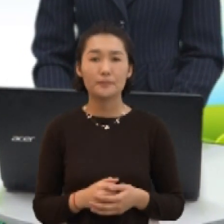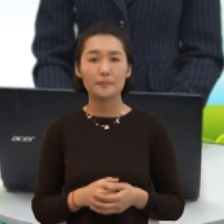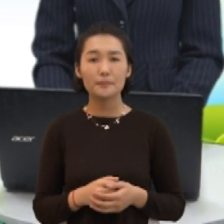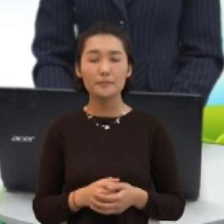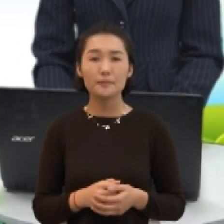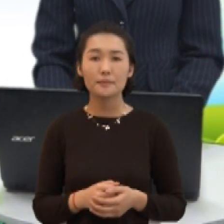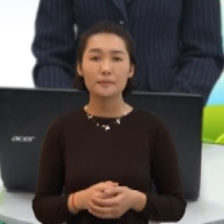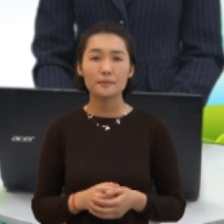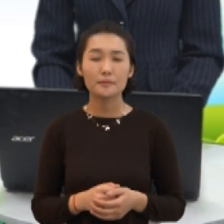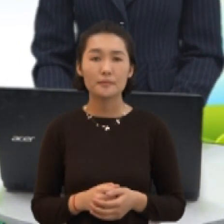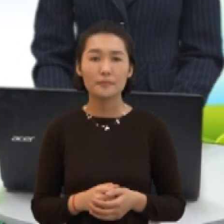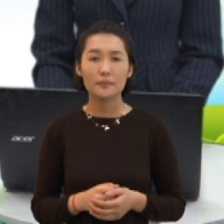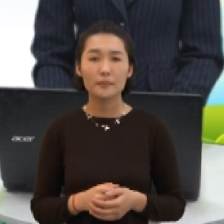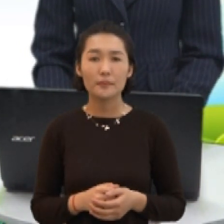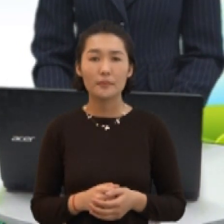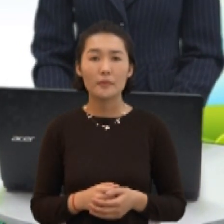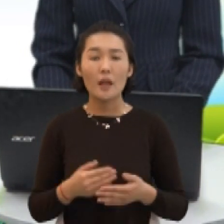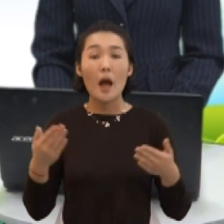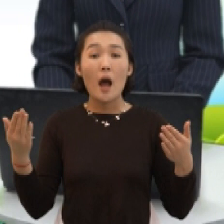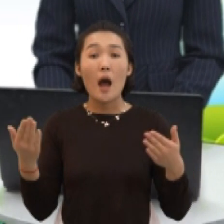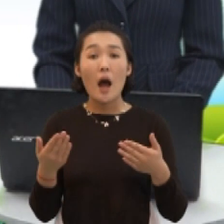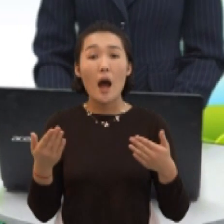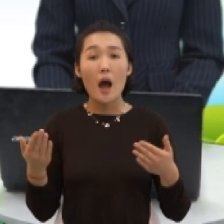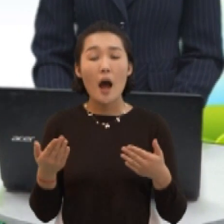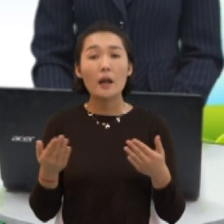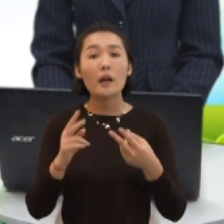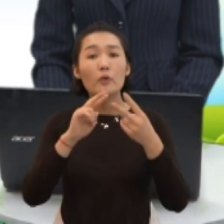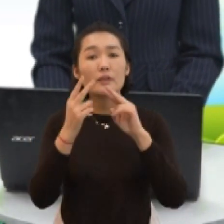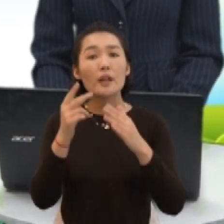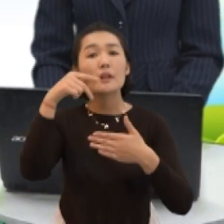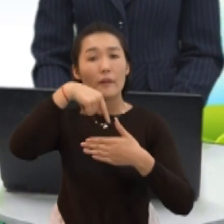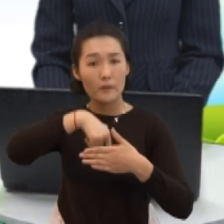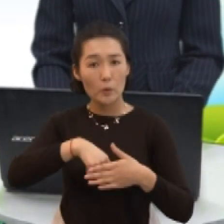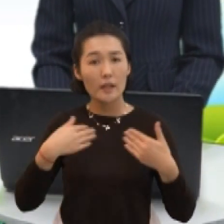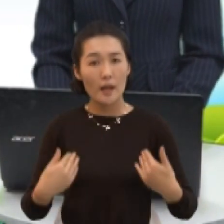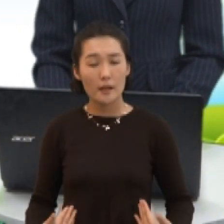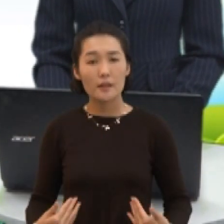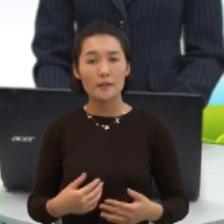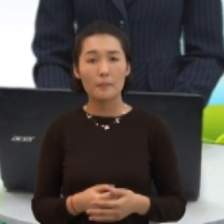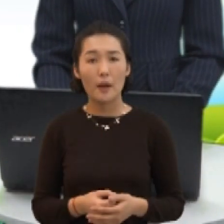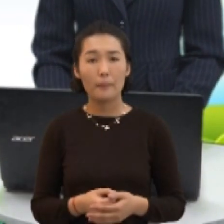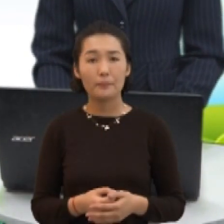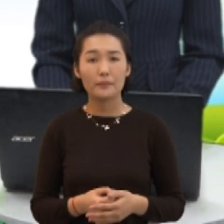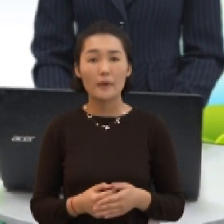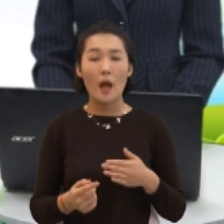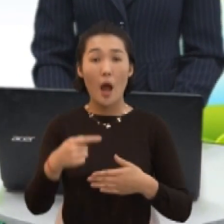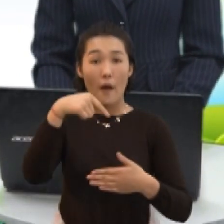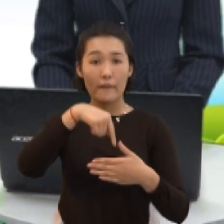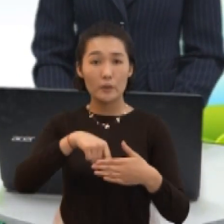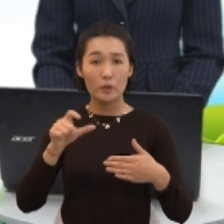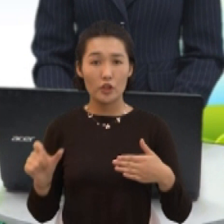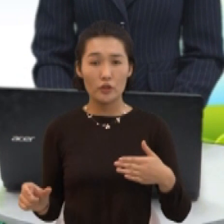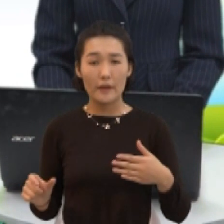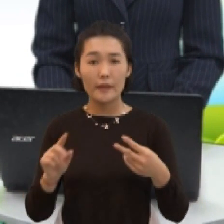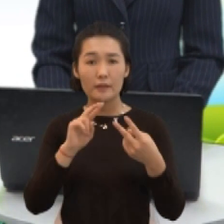нижние конечности. А каково же внутреннее строение организма? Внутри человек